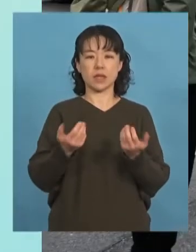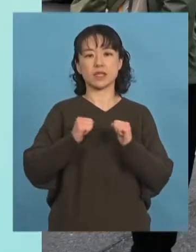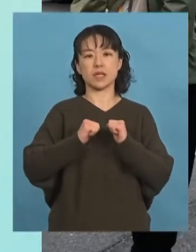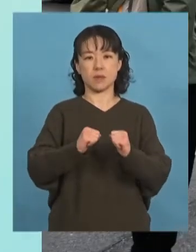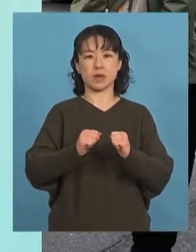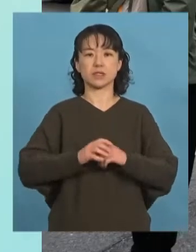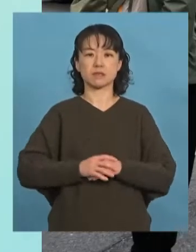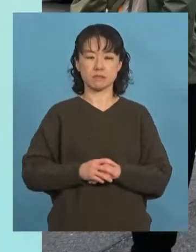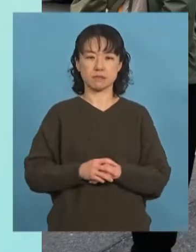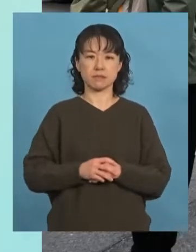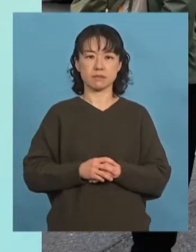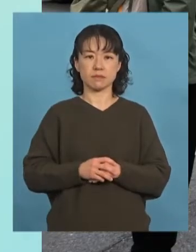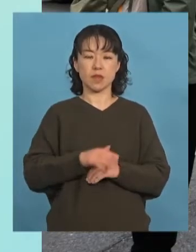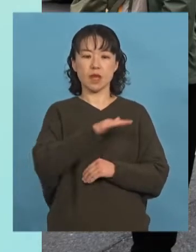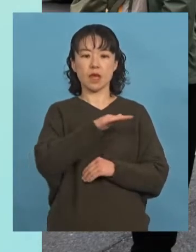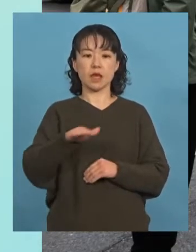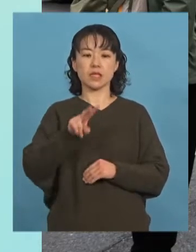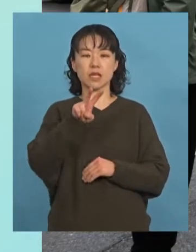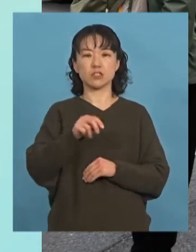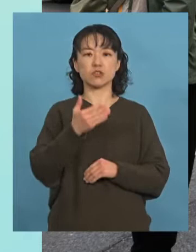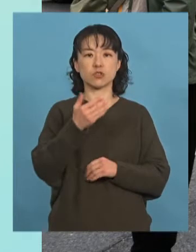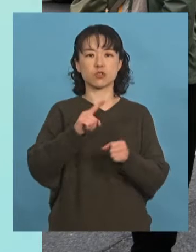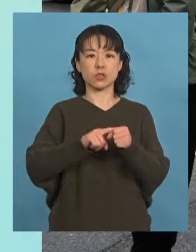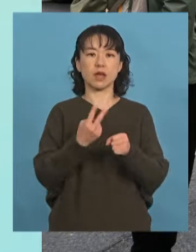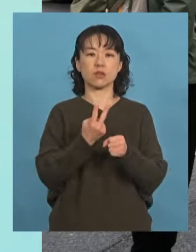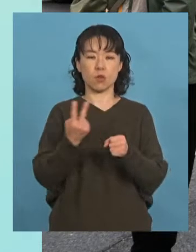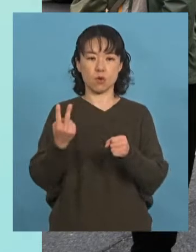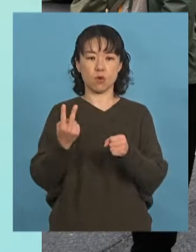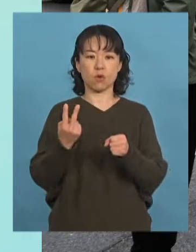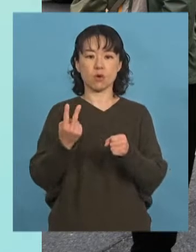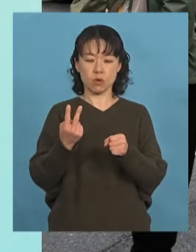。 はい、 平成29年度には